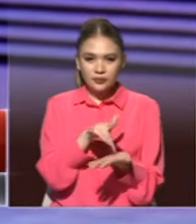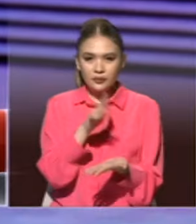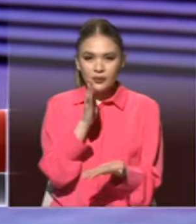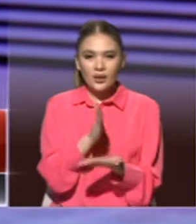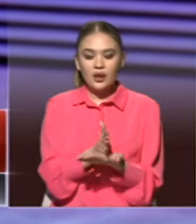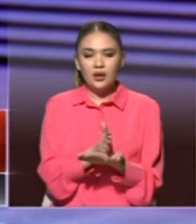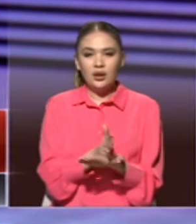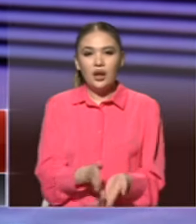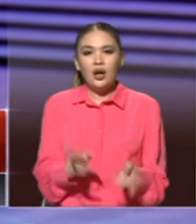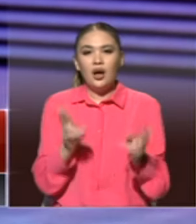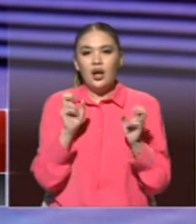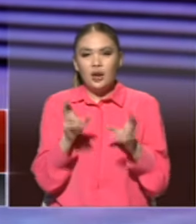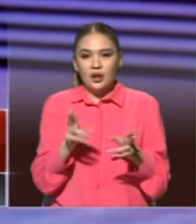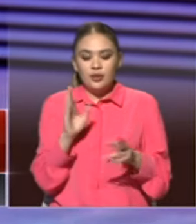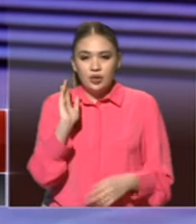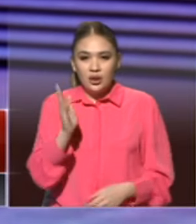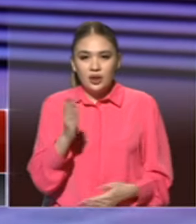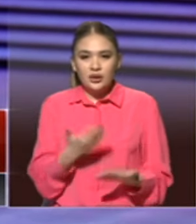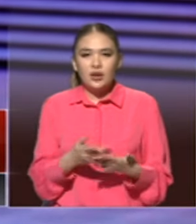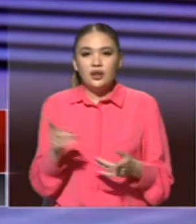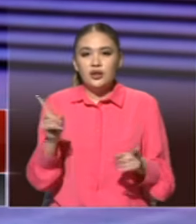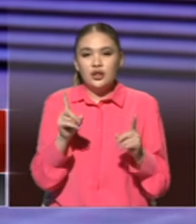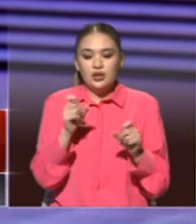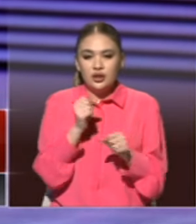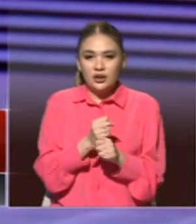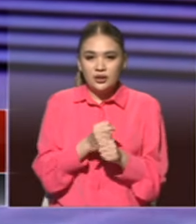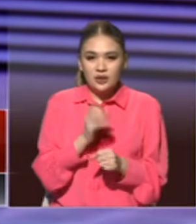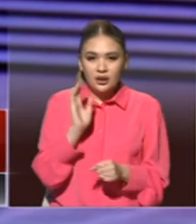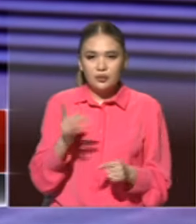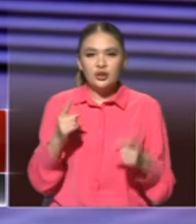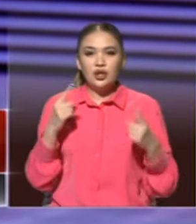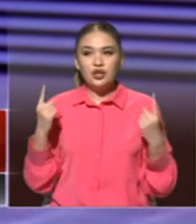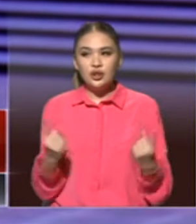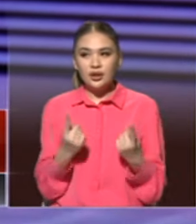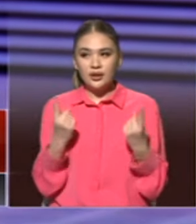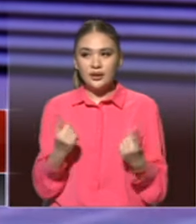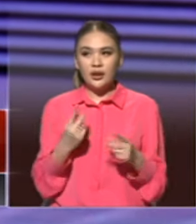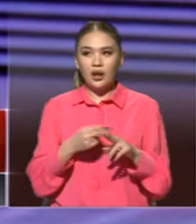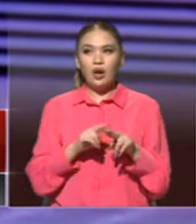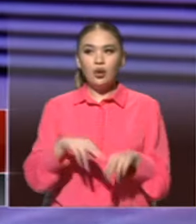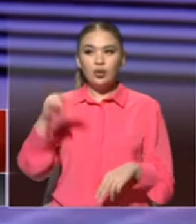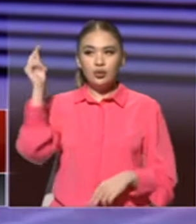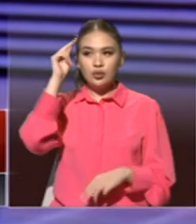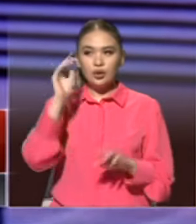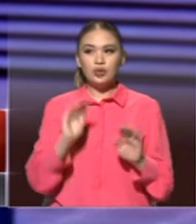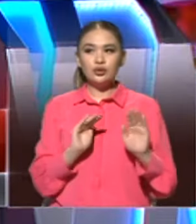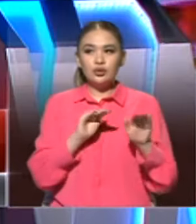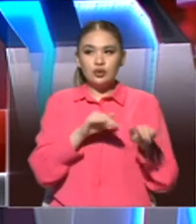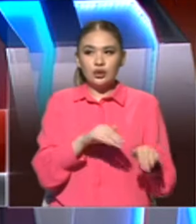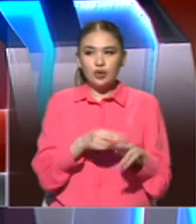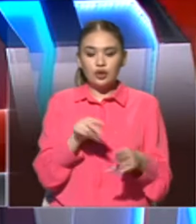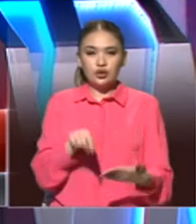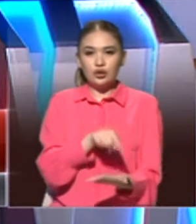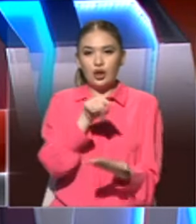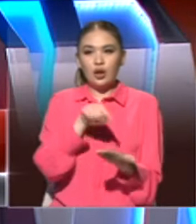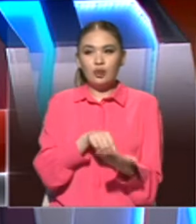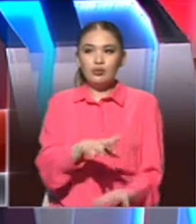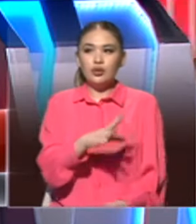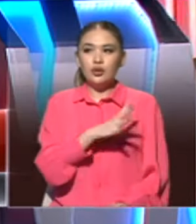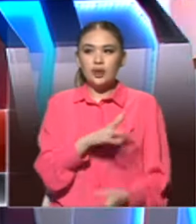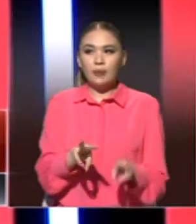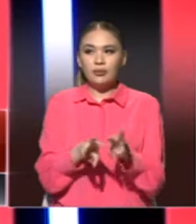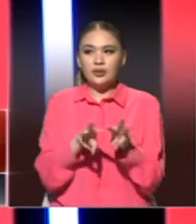өзіміздің қалай болады, түлектерге қандай жағдай жасаймыз, оларға берейік жеңілдік оқуға түсуге деген. Бізден сұрақ болды, министрлік